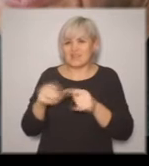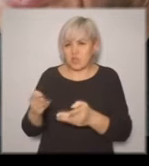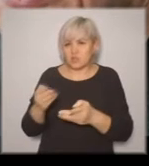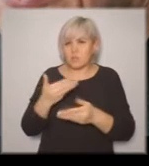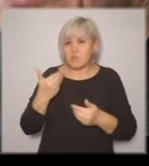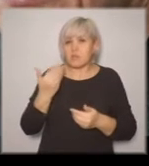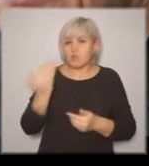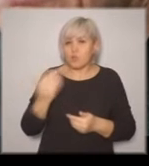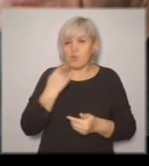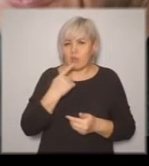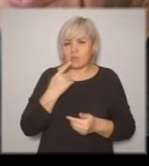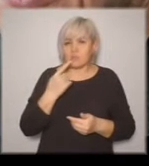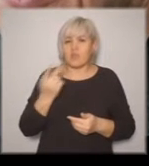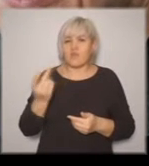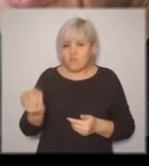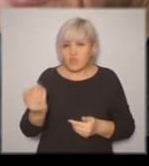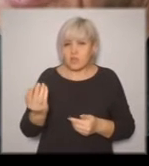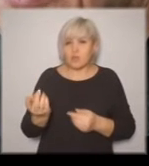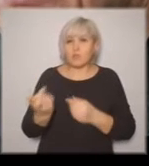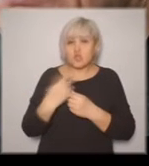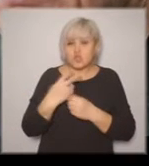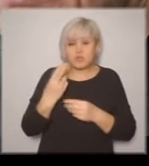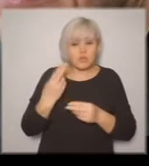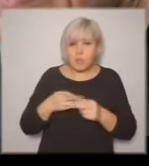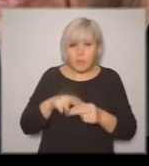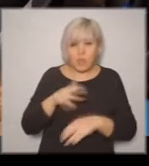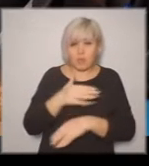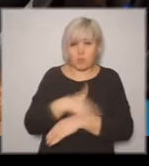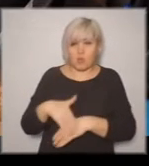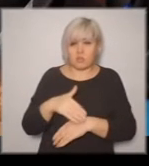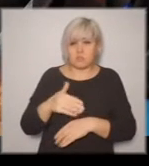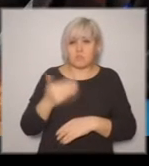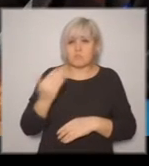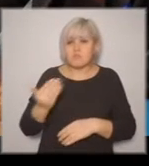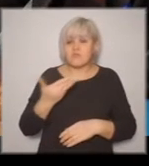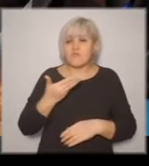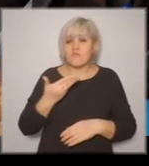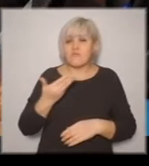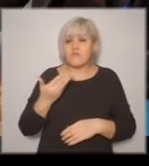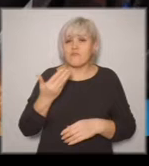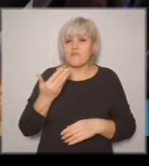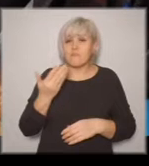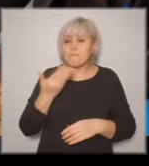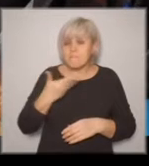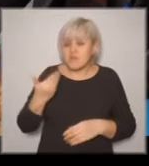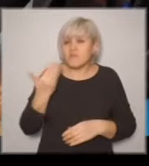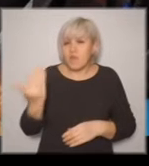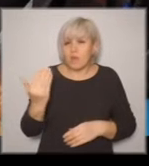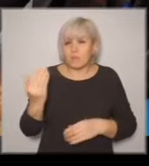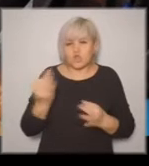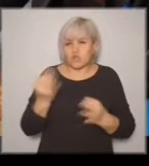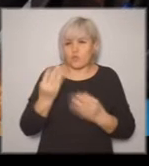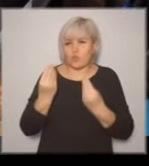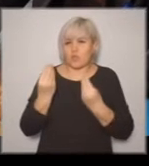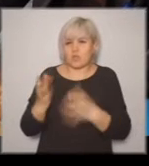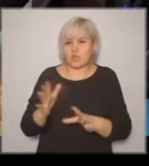поверить в себя, дать какие-то ориентиры, помочь решить административные какие-то